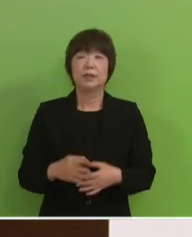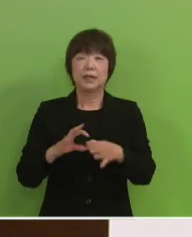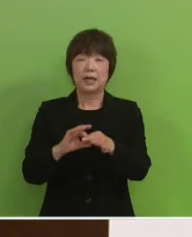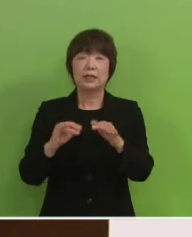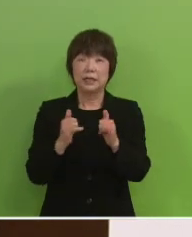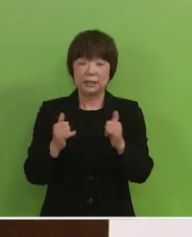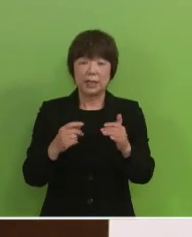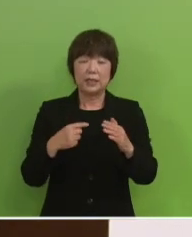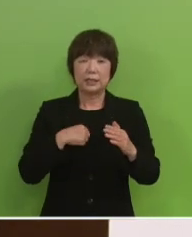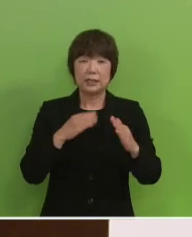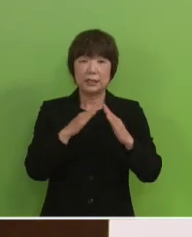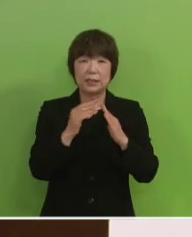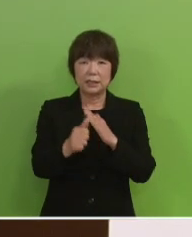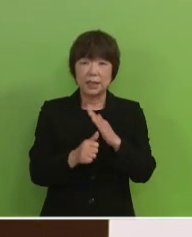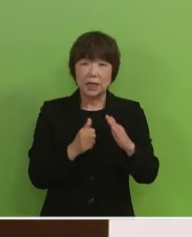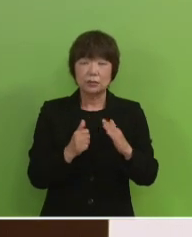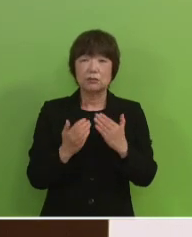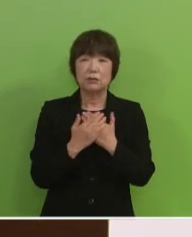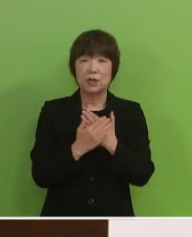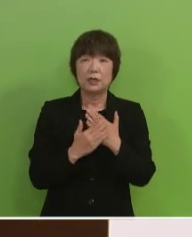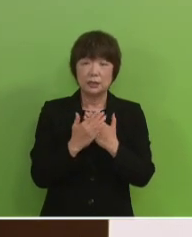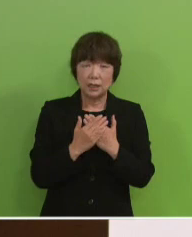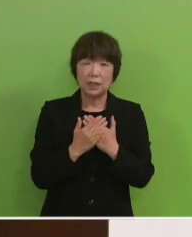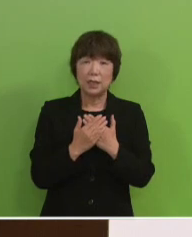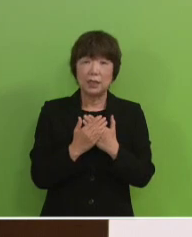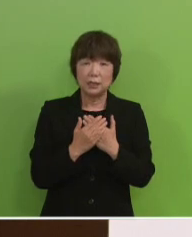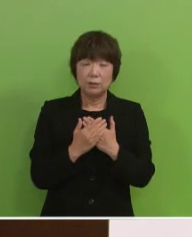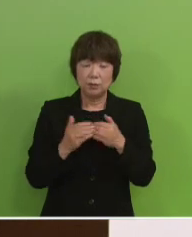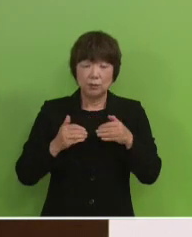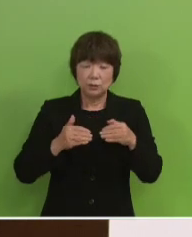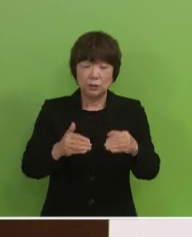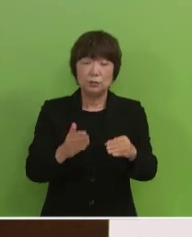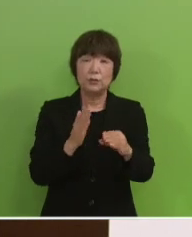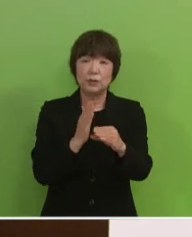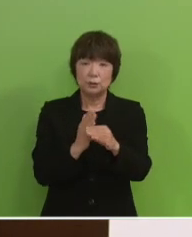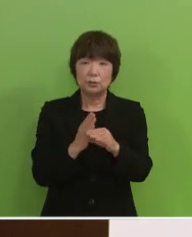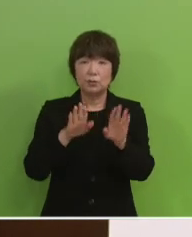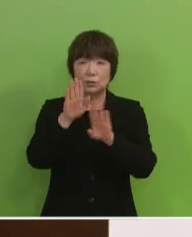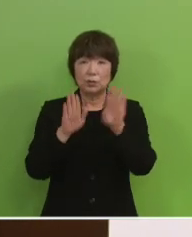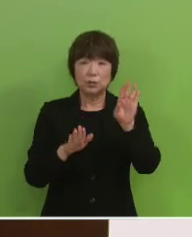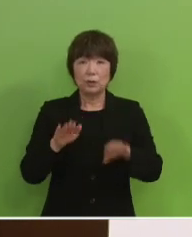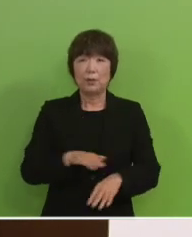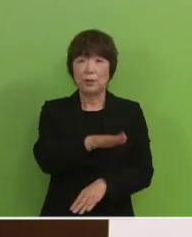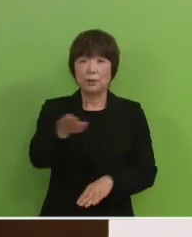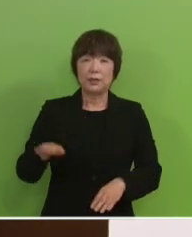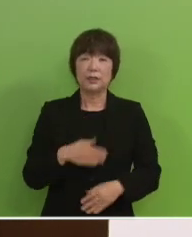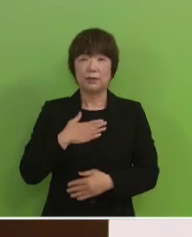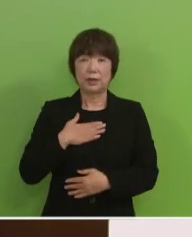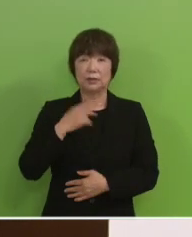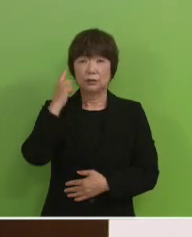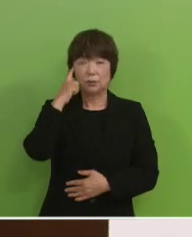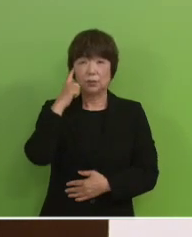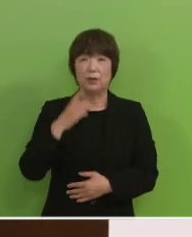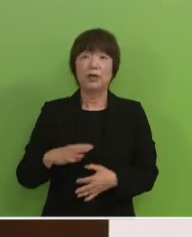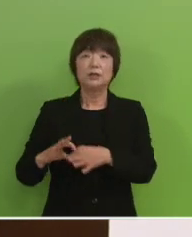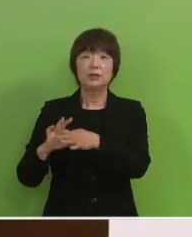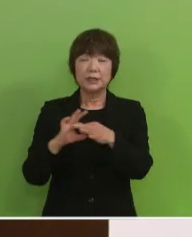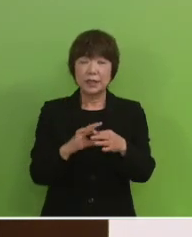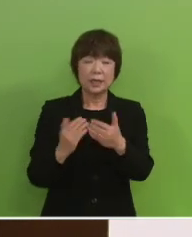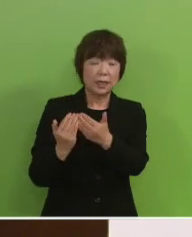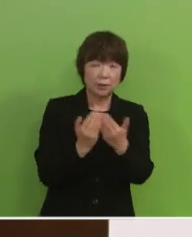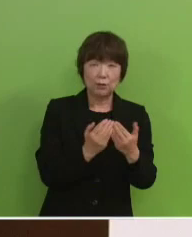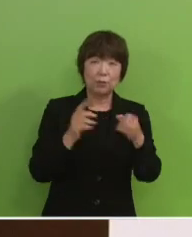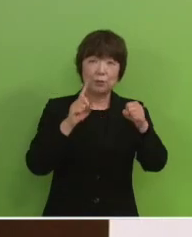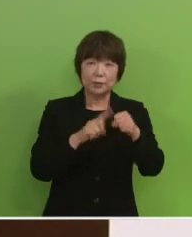の要請による角煮角煮も進んでいる状況にあることはわかりいただけると思います引き続き囲い込みに